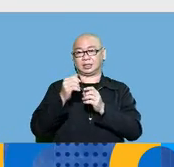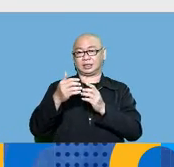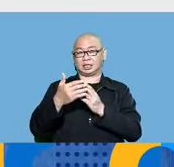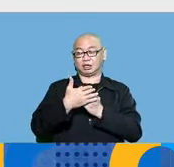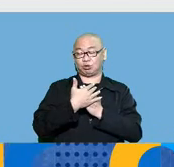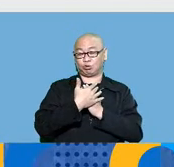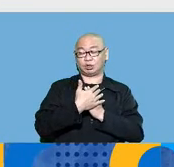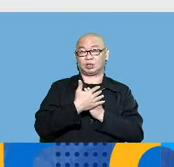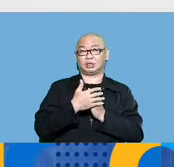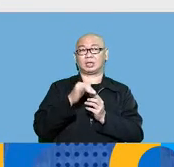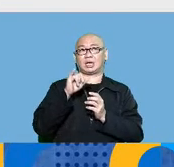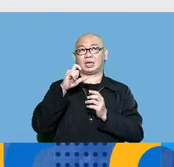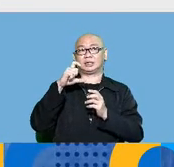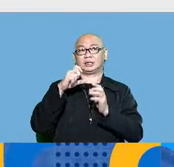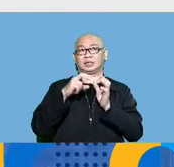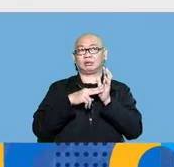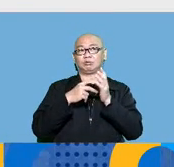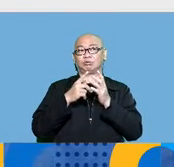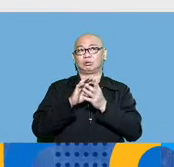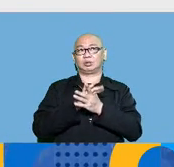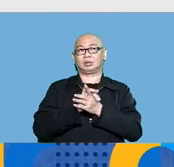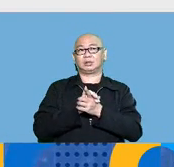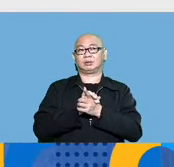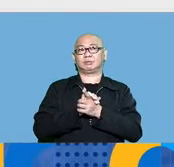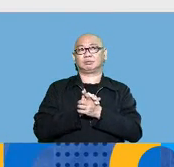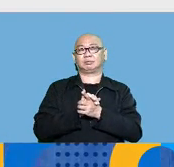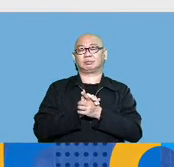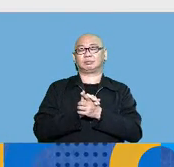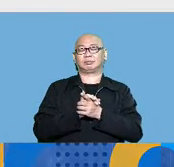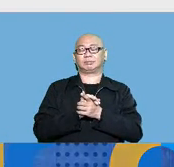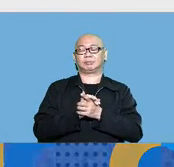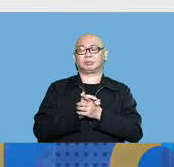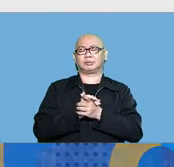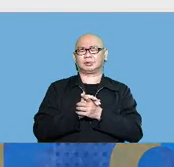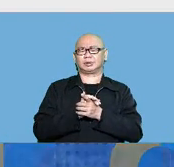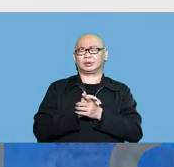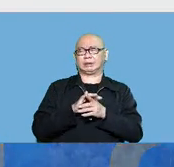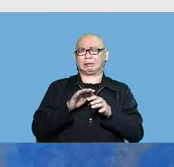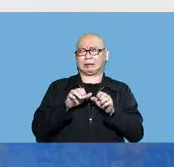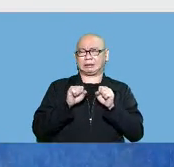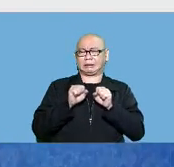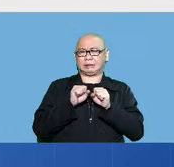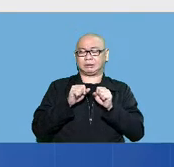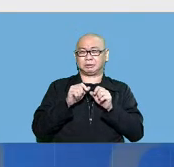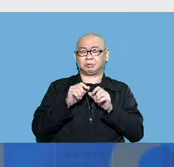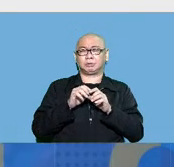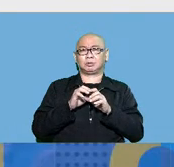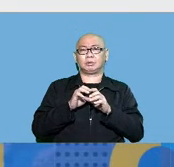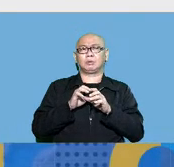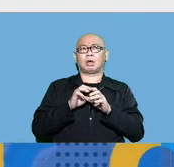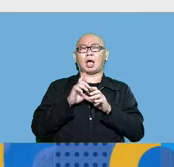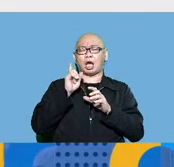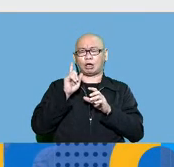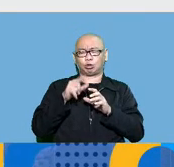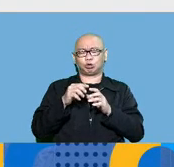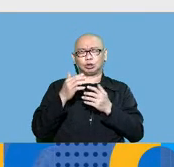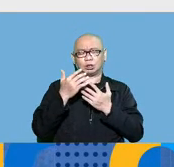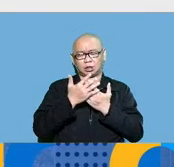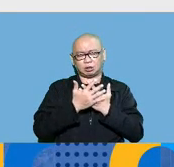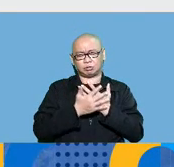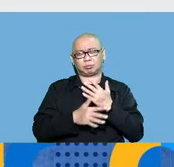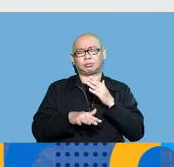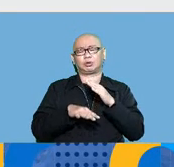di IUCN dia sudah masuk kategori critically endangered, jadi sangat kritis, sehingga perlu pelestarian di Gunung